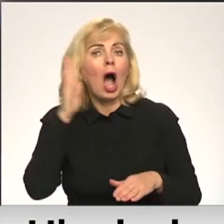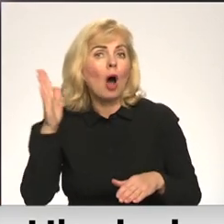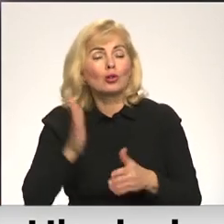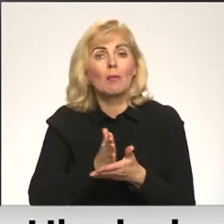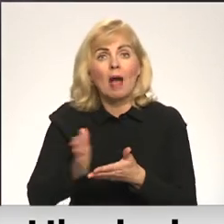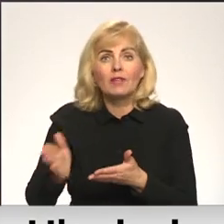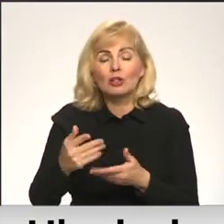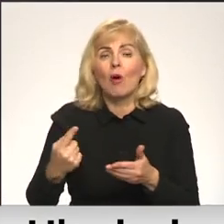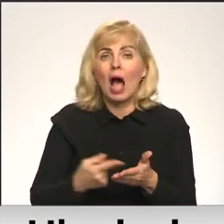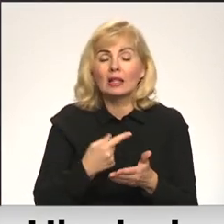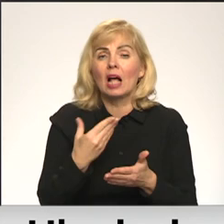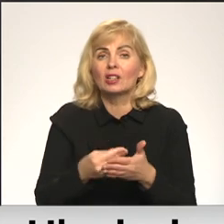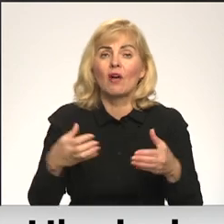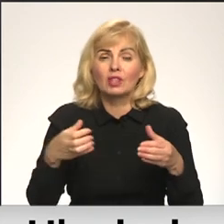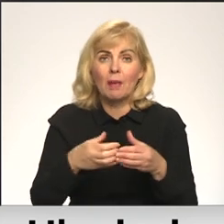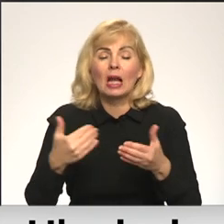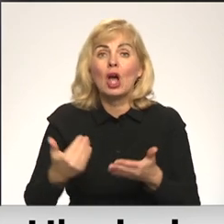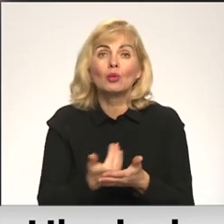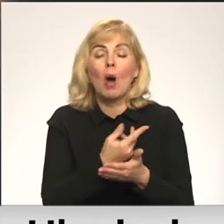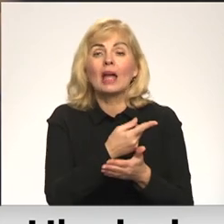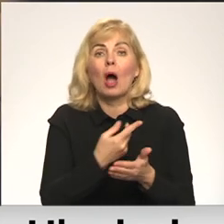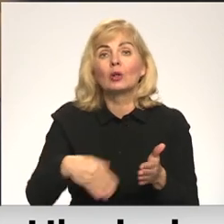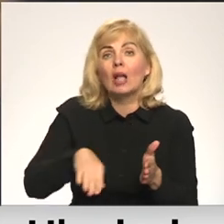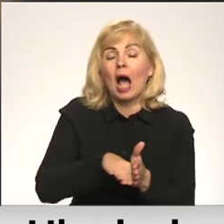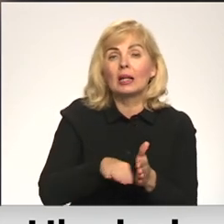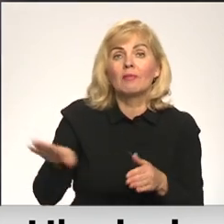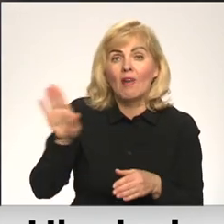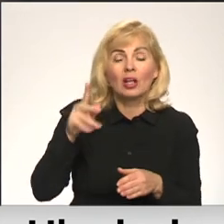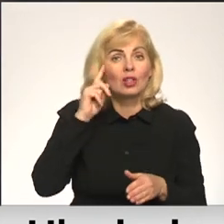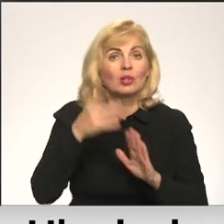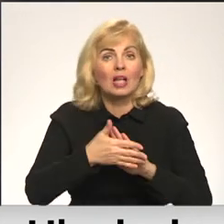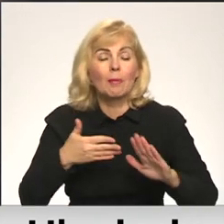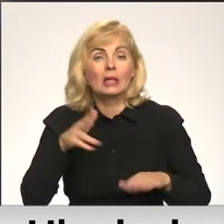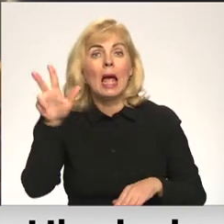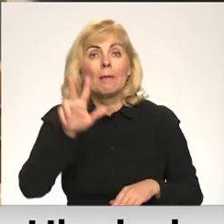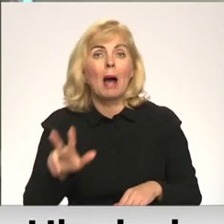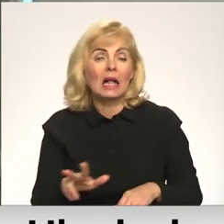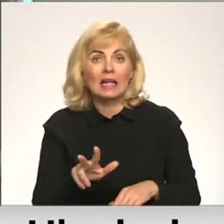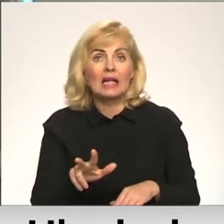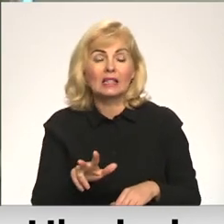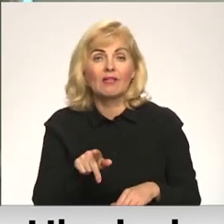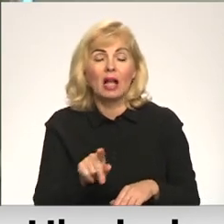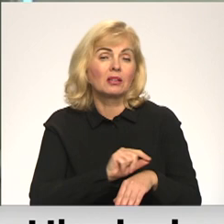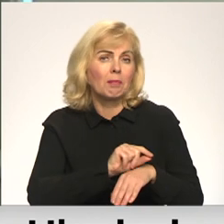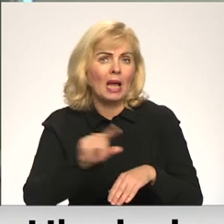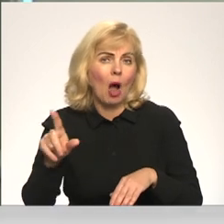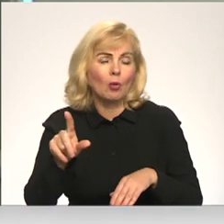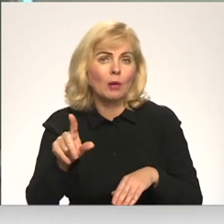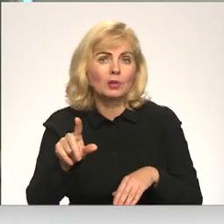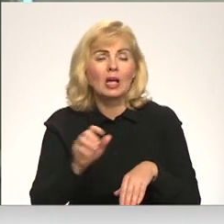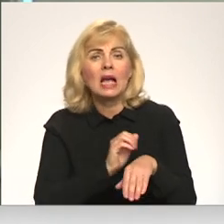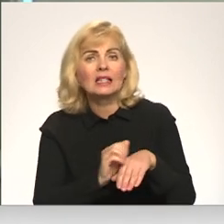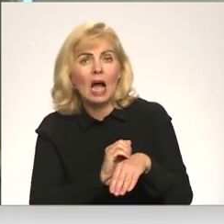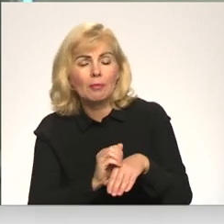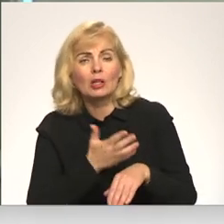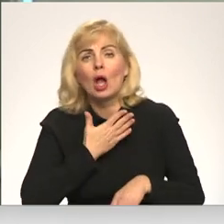lai atvelk savus spēkus no jaunajām dalībvalstīm. Ar to saprotot arī Baltijas valstis. Pieaugot sasprindzinājumam, mums